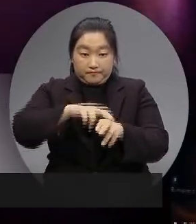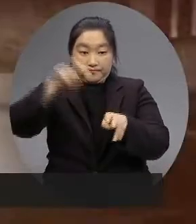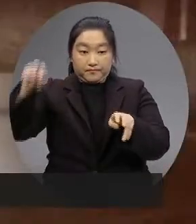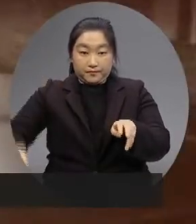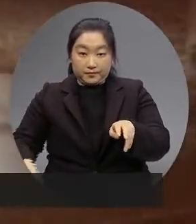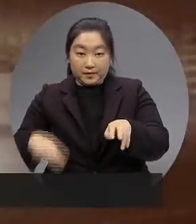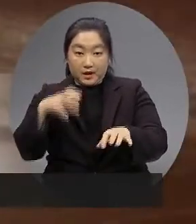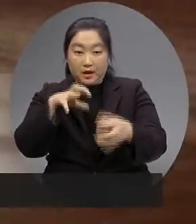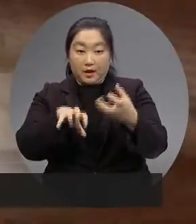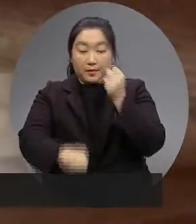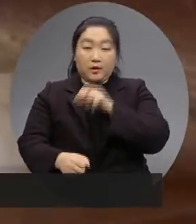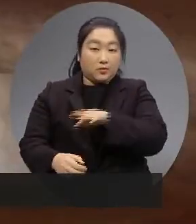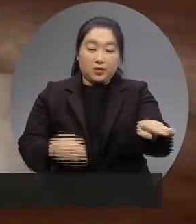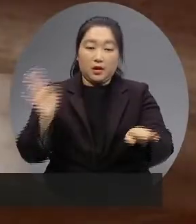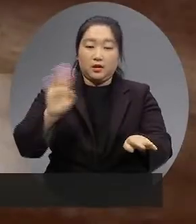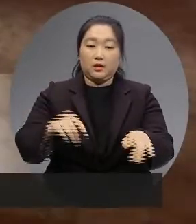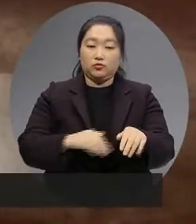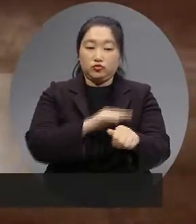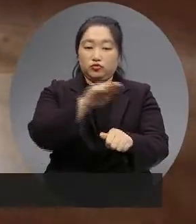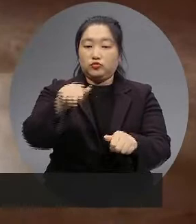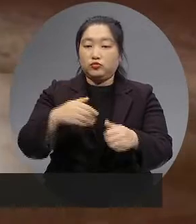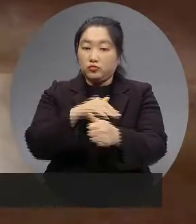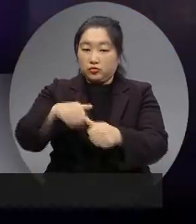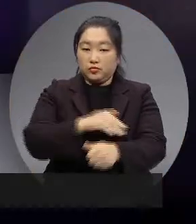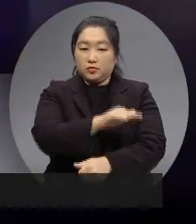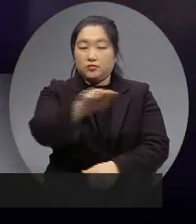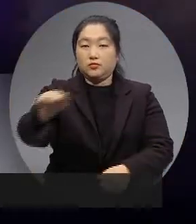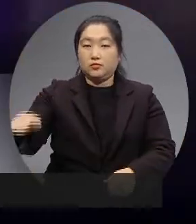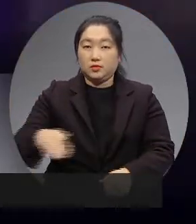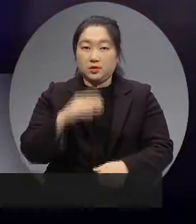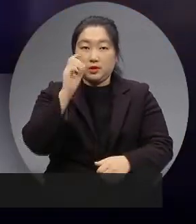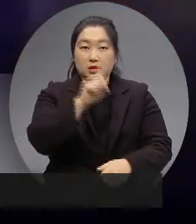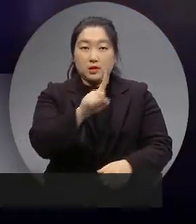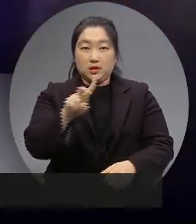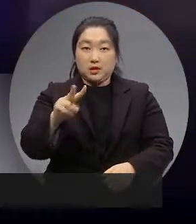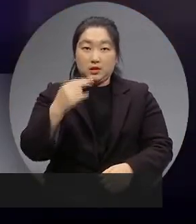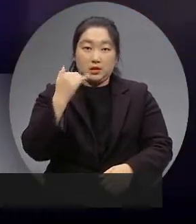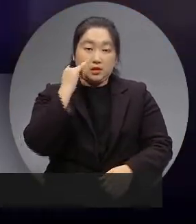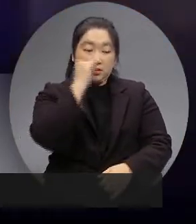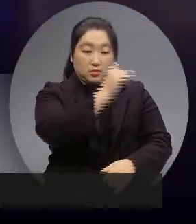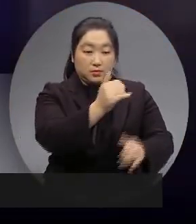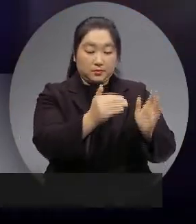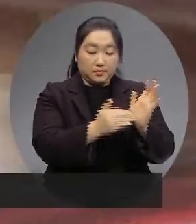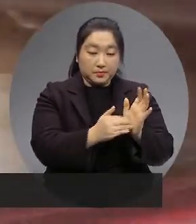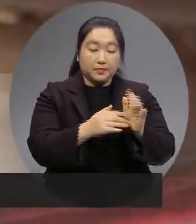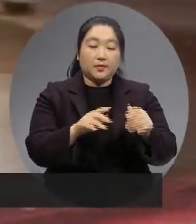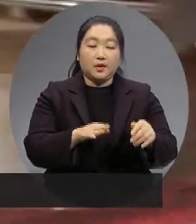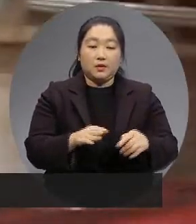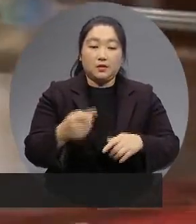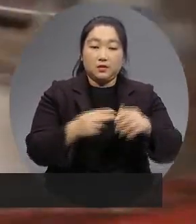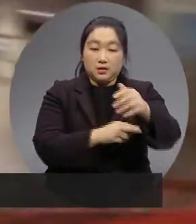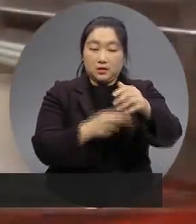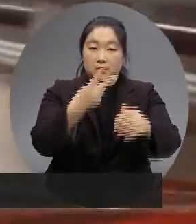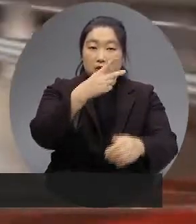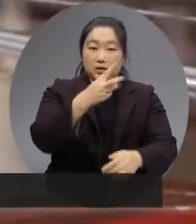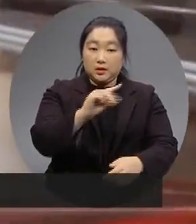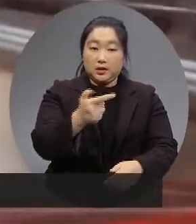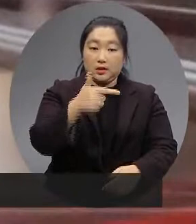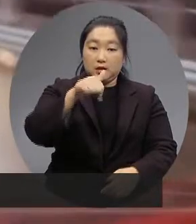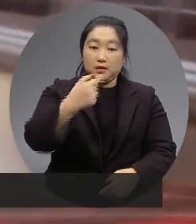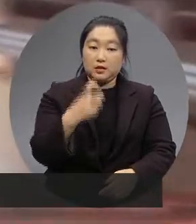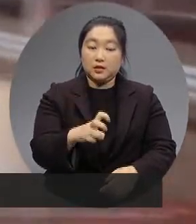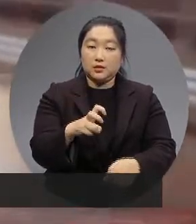바로 돌아가는 대신 근처를 맴돕니다. 112에 신고한 뒤 남한강을 가로지르는 신탄금대교를 건너는